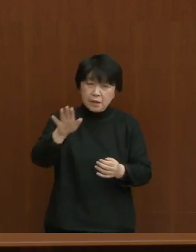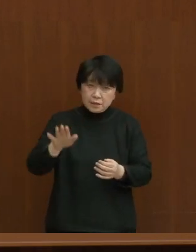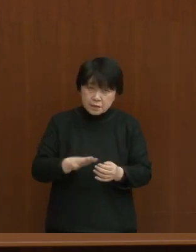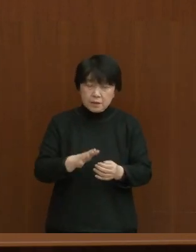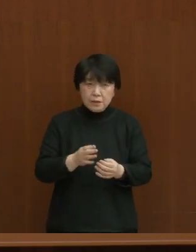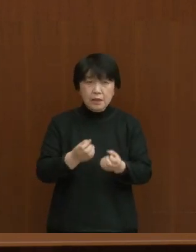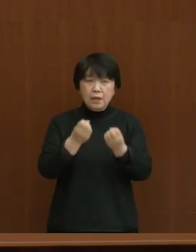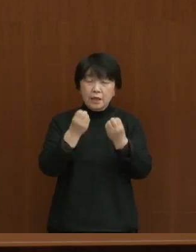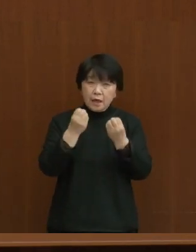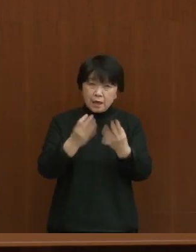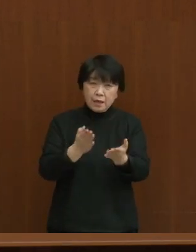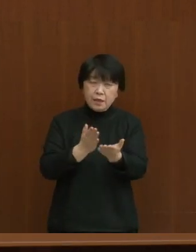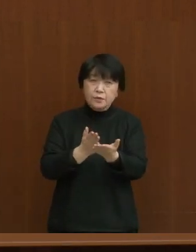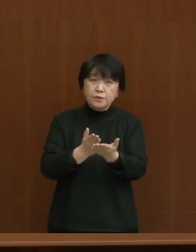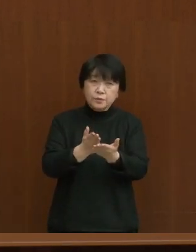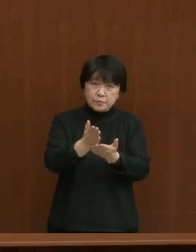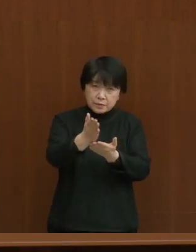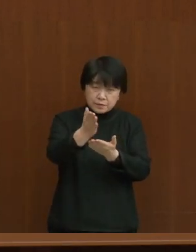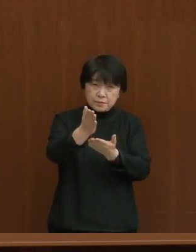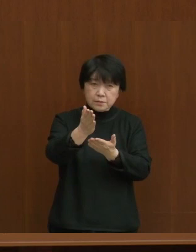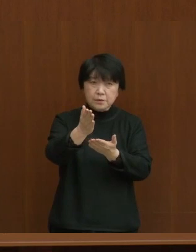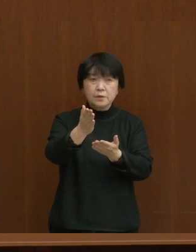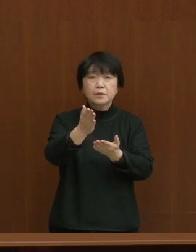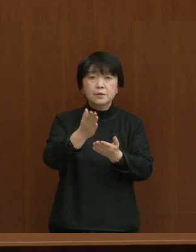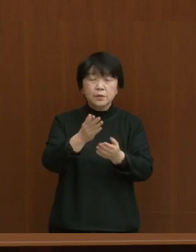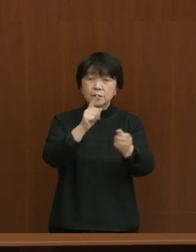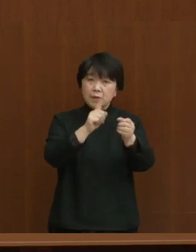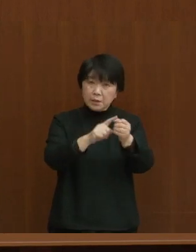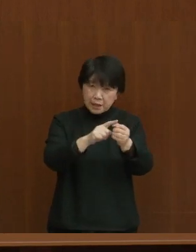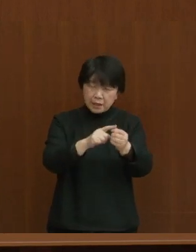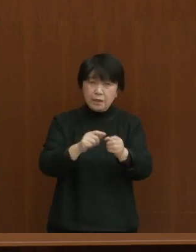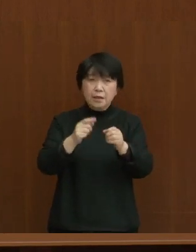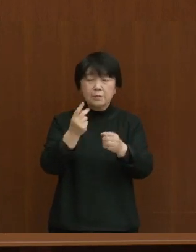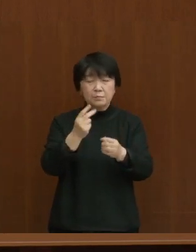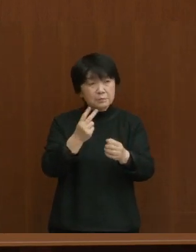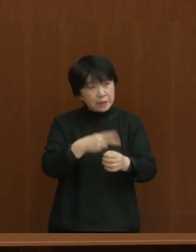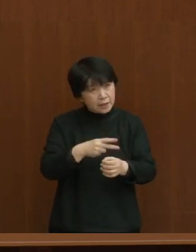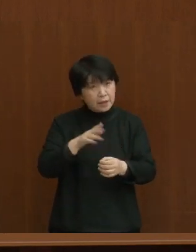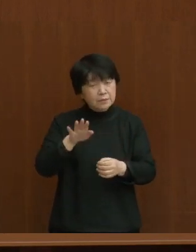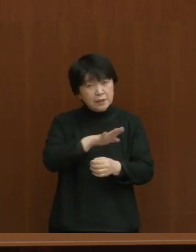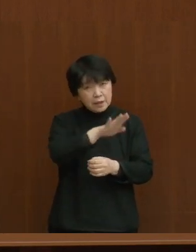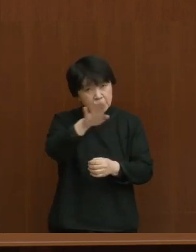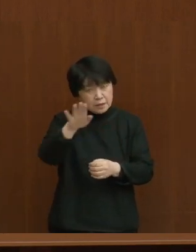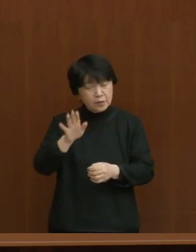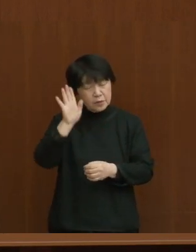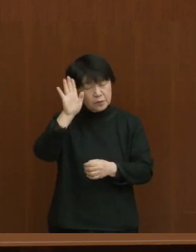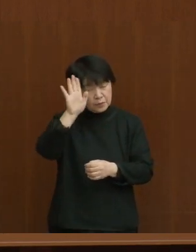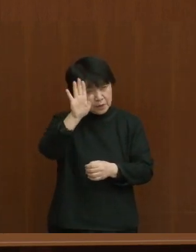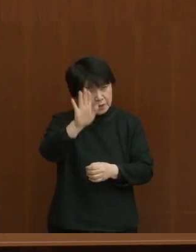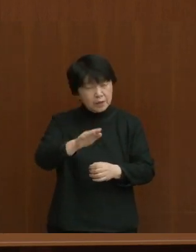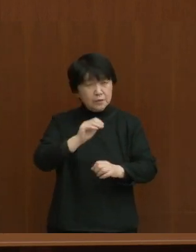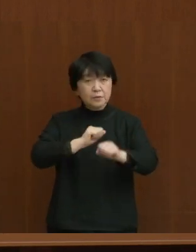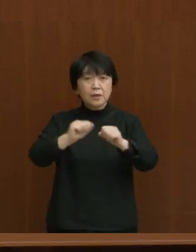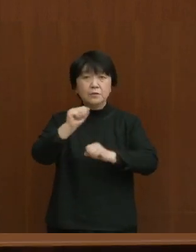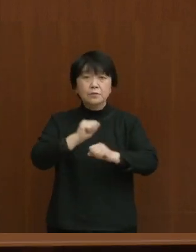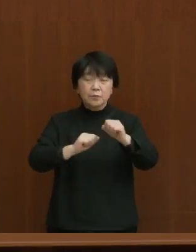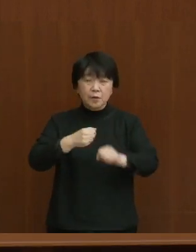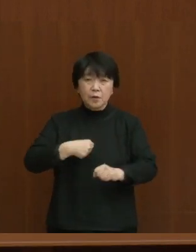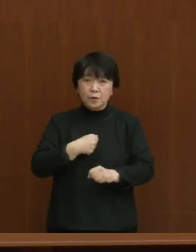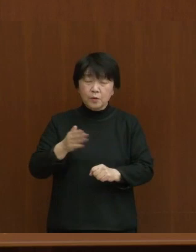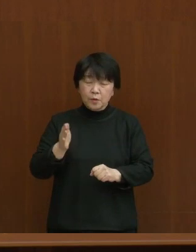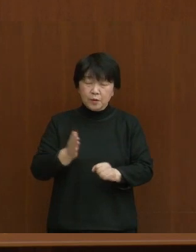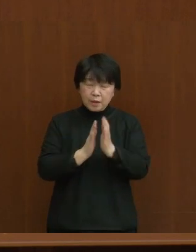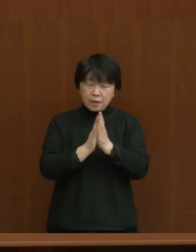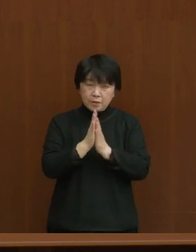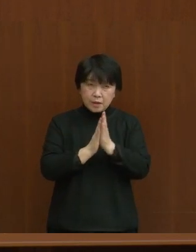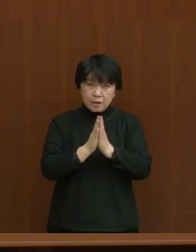門出と輝かしい前途を祝し、また皆さんのこれからのご活躍を心から祈念するととも